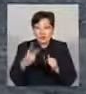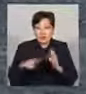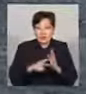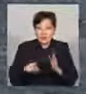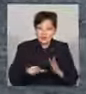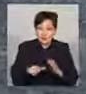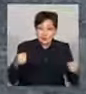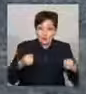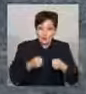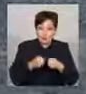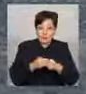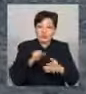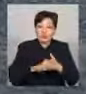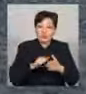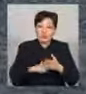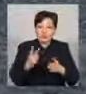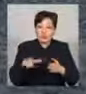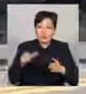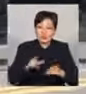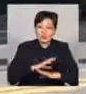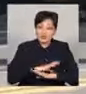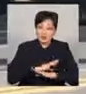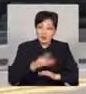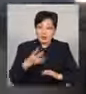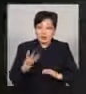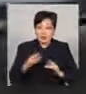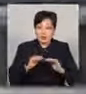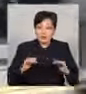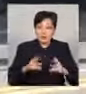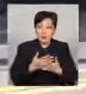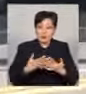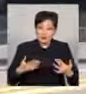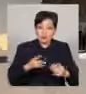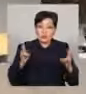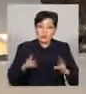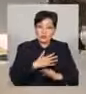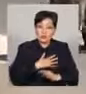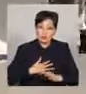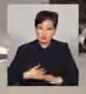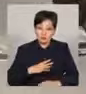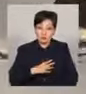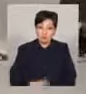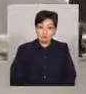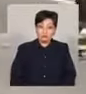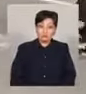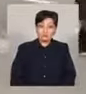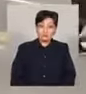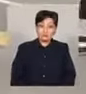27 жол апаты болып, салдарынан 2 адам қаза тапқан, 44 адам түрлі дене жарақатын алыпты.